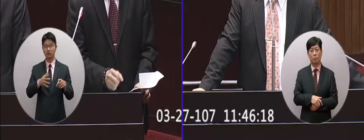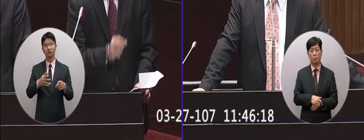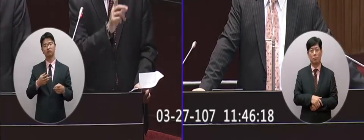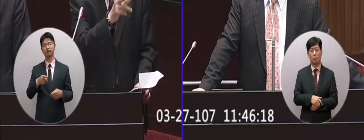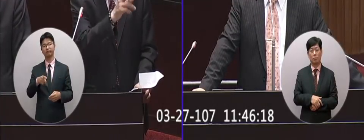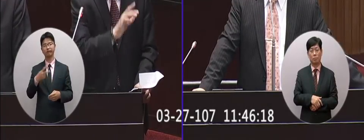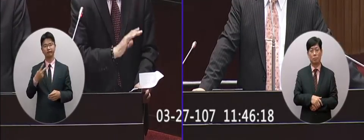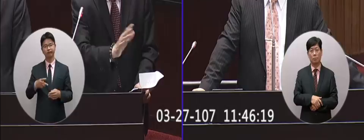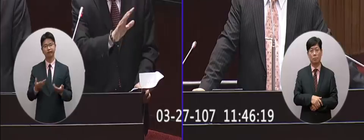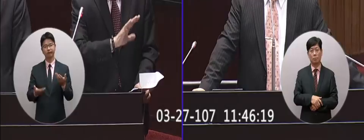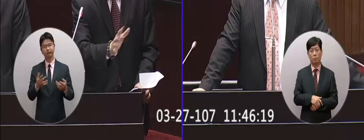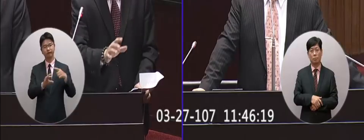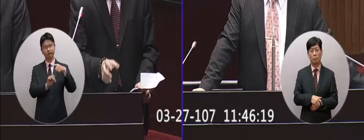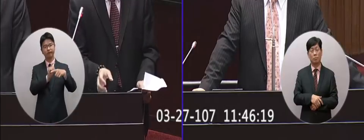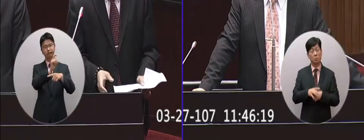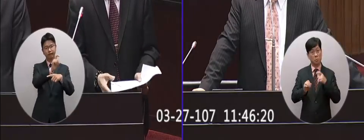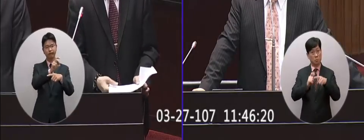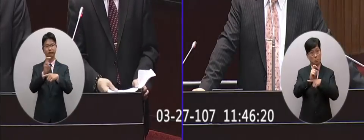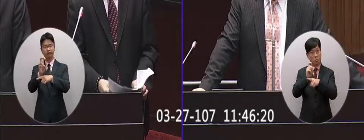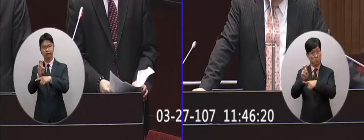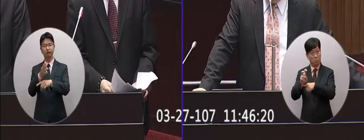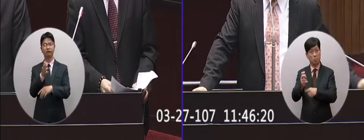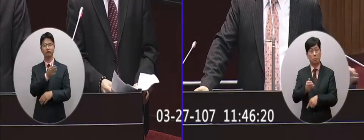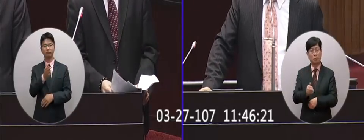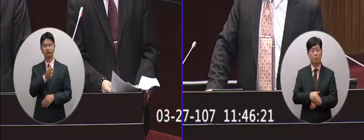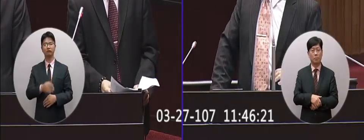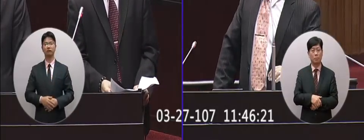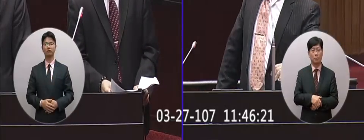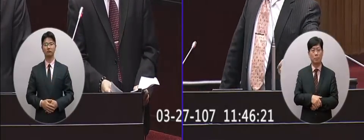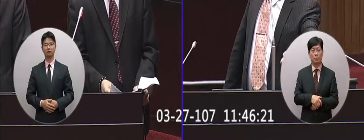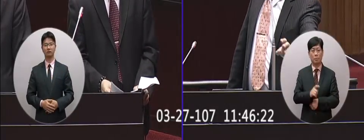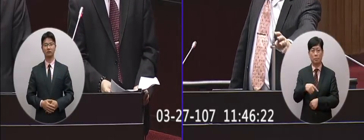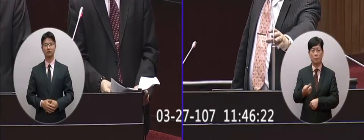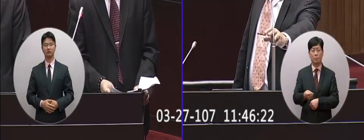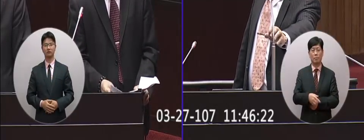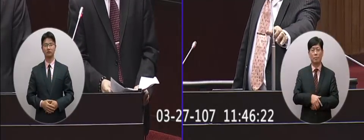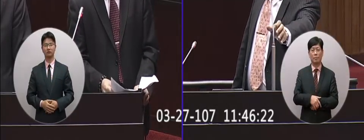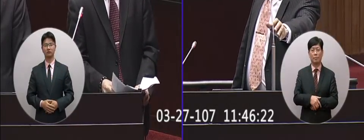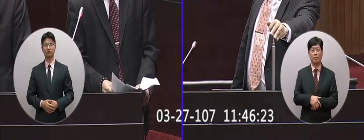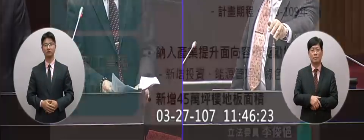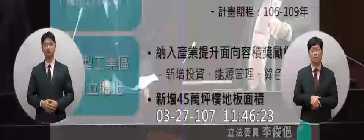起来，大概一层两层这个方向。 一层两层 啊，对。 来，我们继续往下。